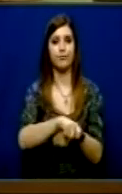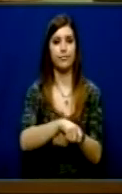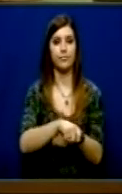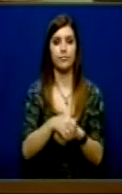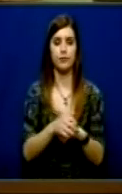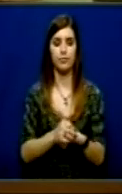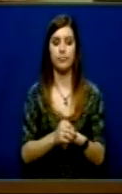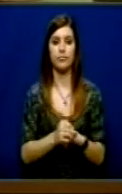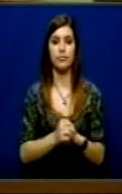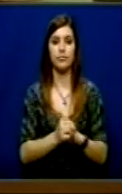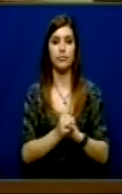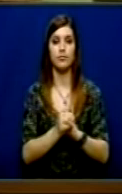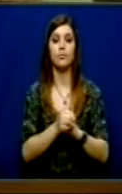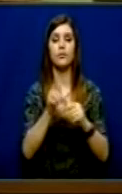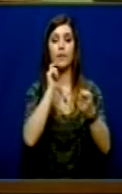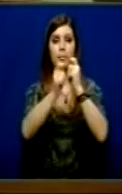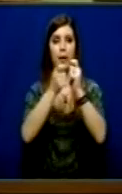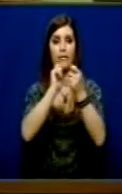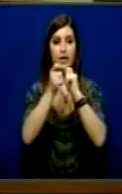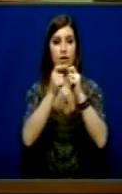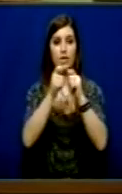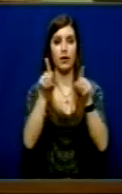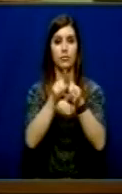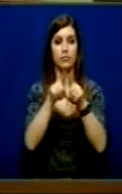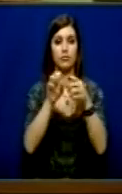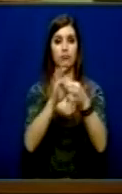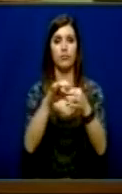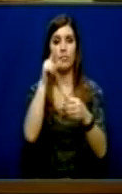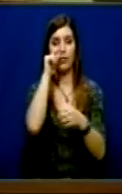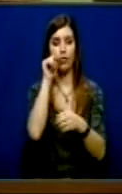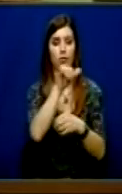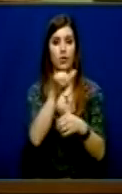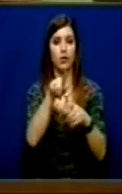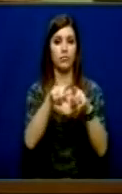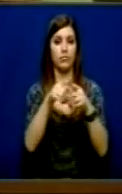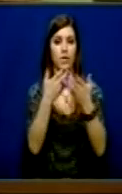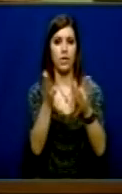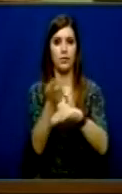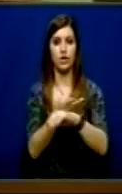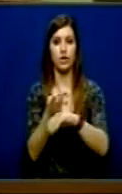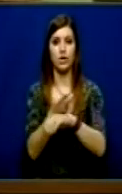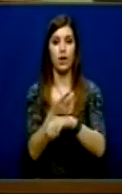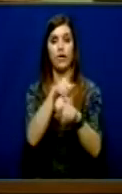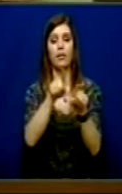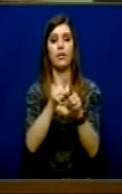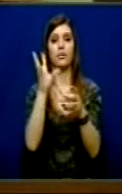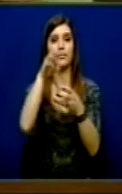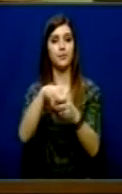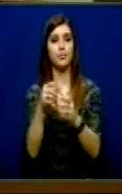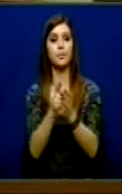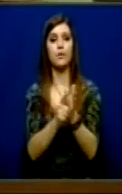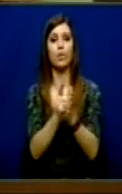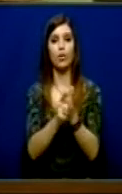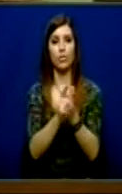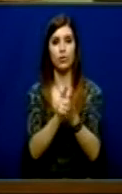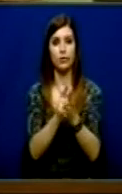juridik. Kontratat publike në mes të subjekteve juridike publike të cilat kanë lidhur ato brenda periudhës kohore të përcaktuara në pikën